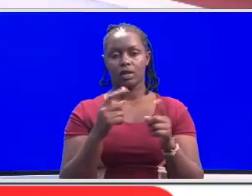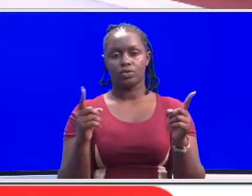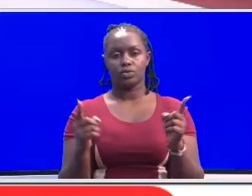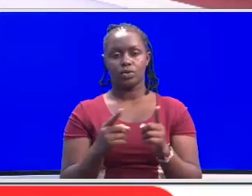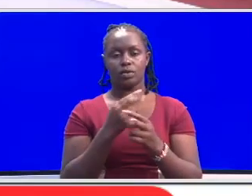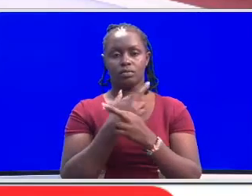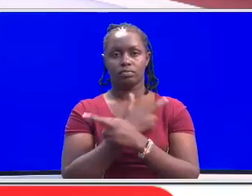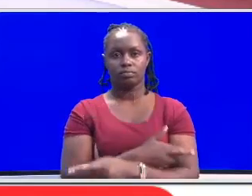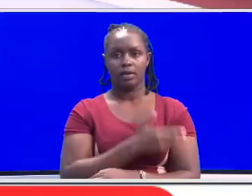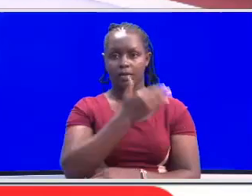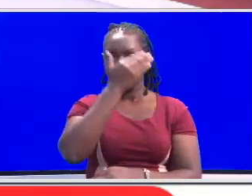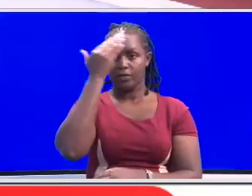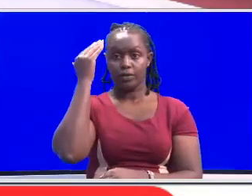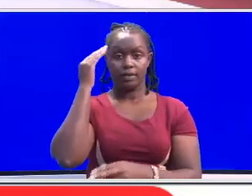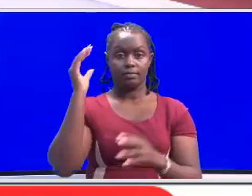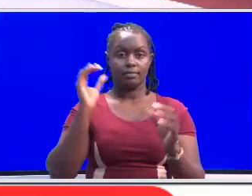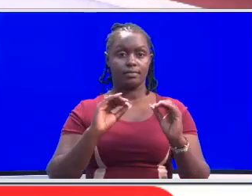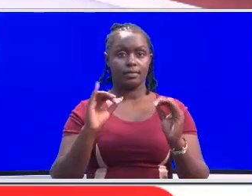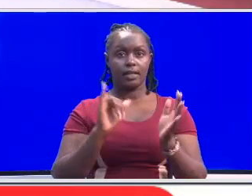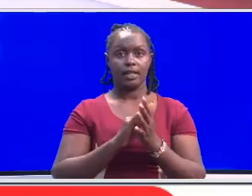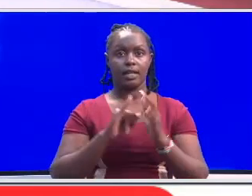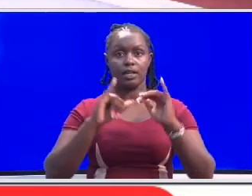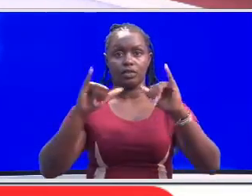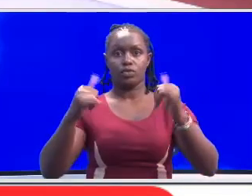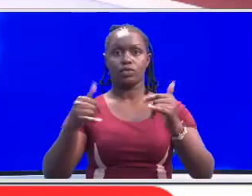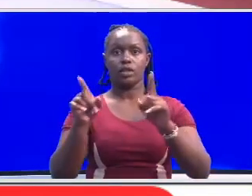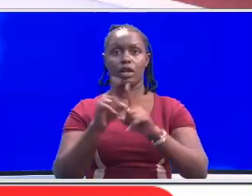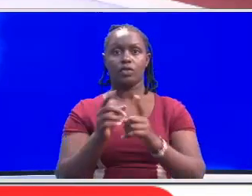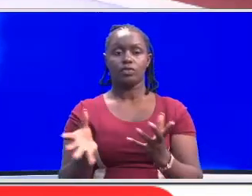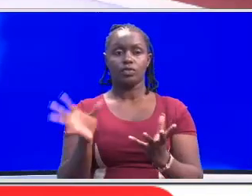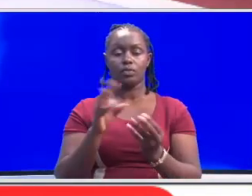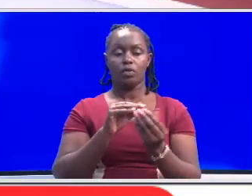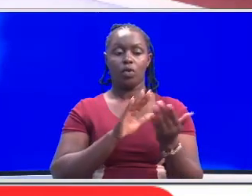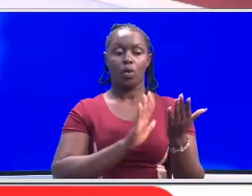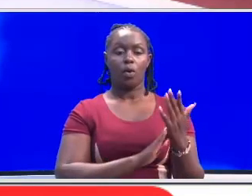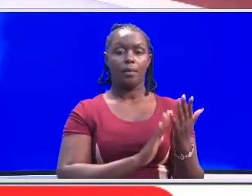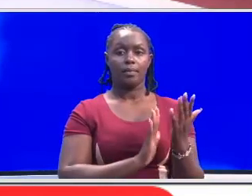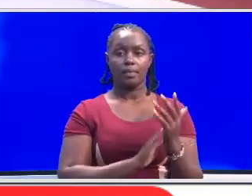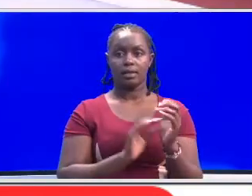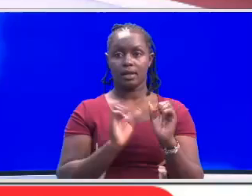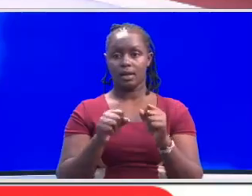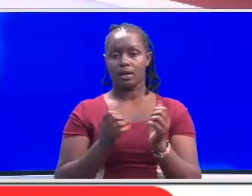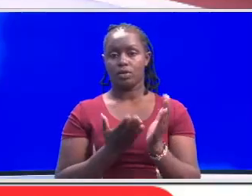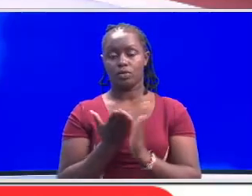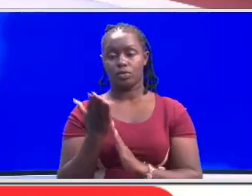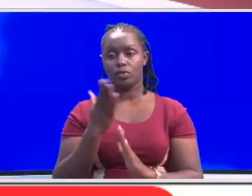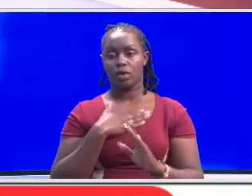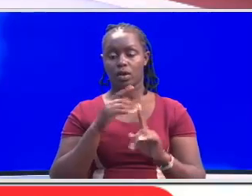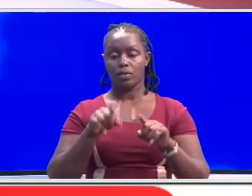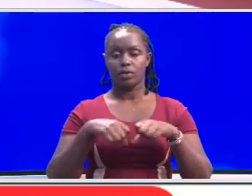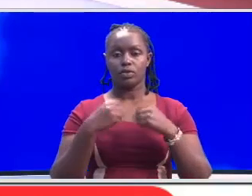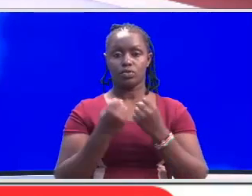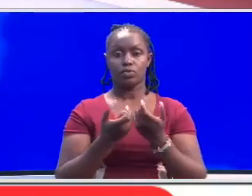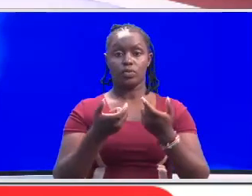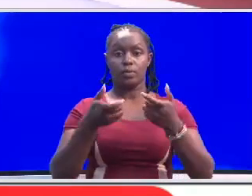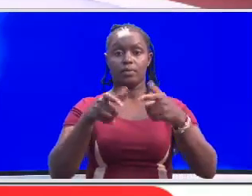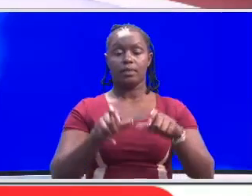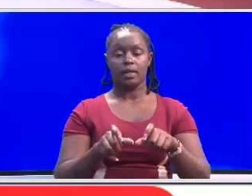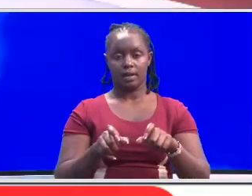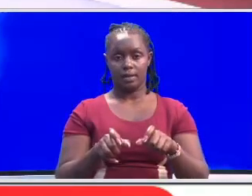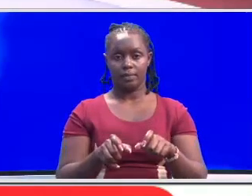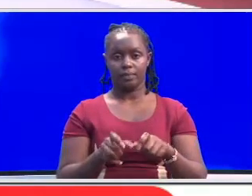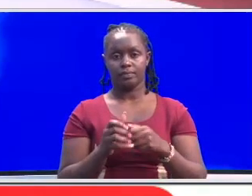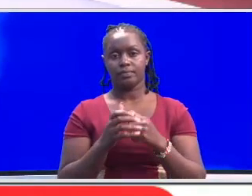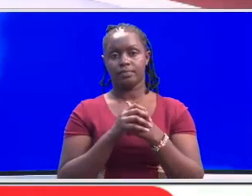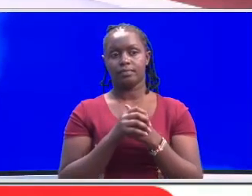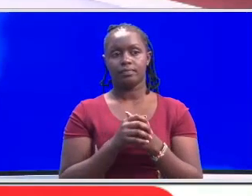mtazamaji usisahau kwamba taarifa hizi na zingine unaweza zitolea maoni yako kupitia ukurasa zetu za kijamii ama ukipenda akaunti